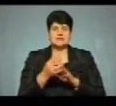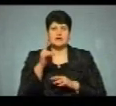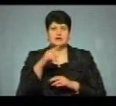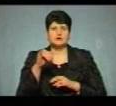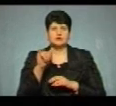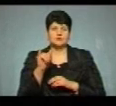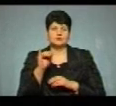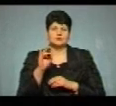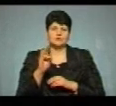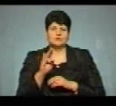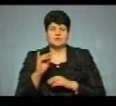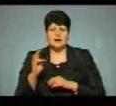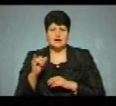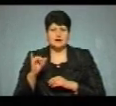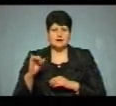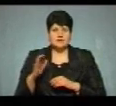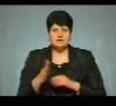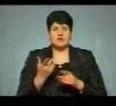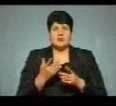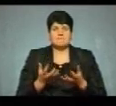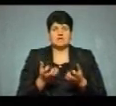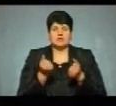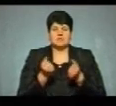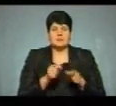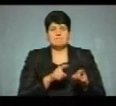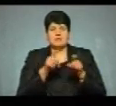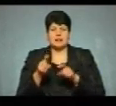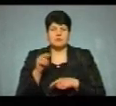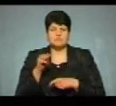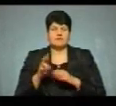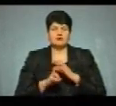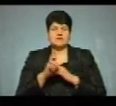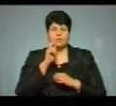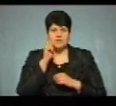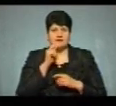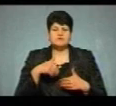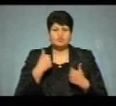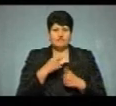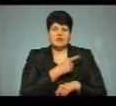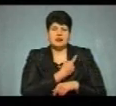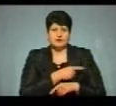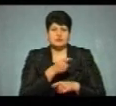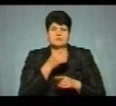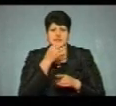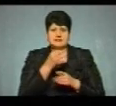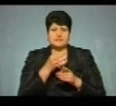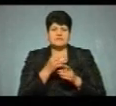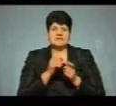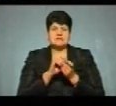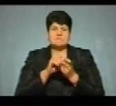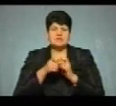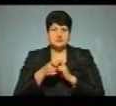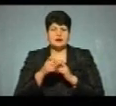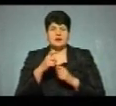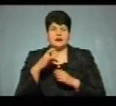яка підтримала перехід до Православної церкви України. За словами жінки, вона звернулася у лікарню, там їй поставили діагноз зміщення хрещів.